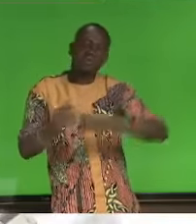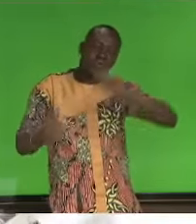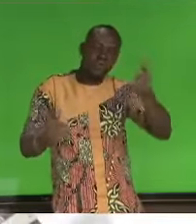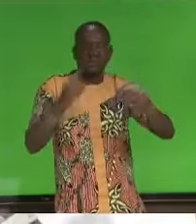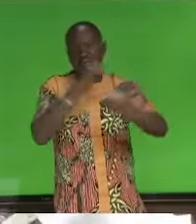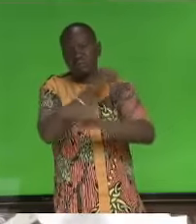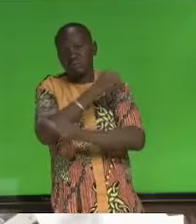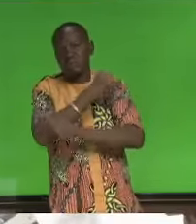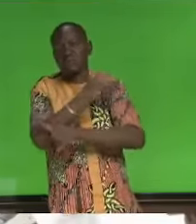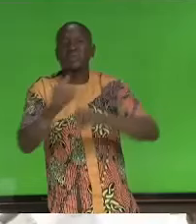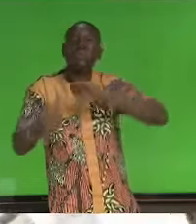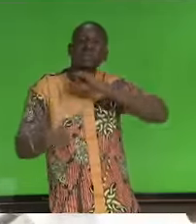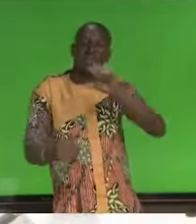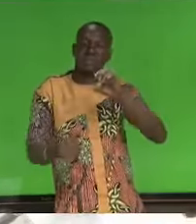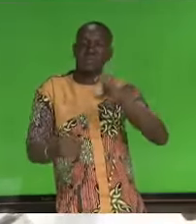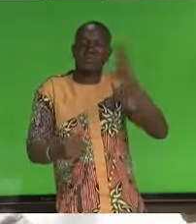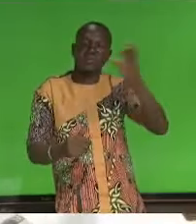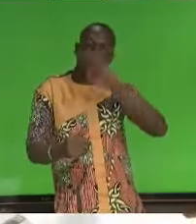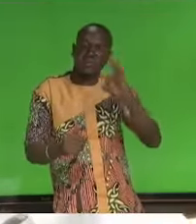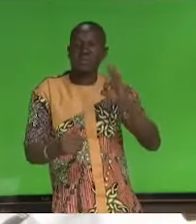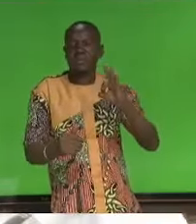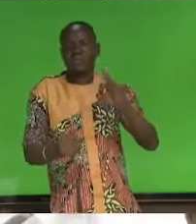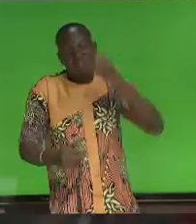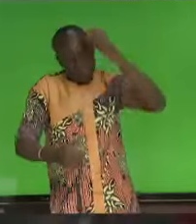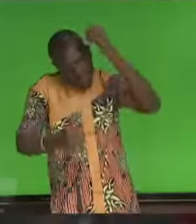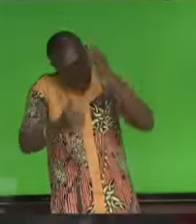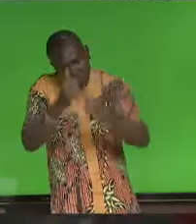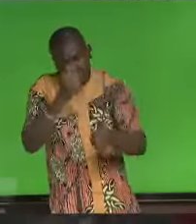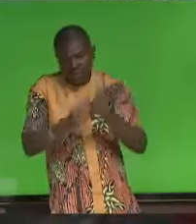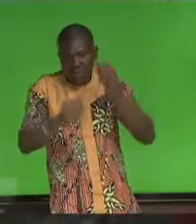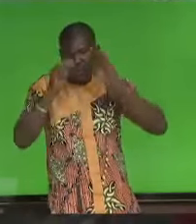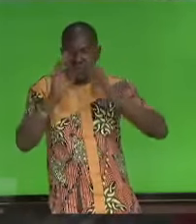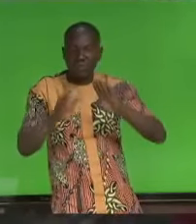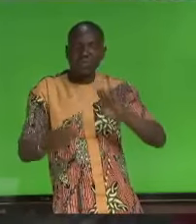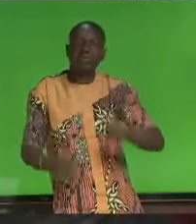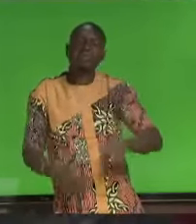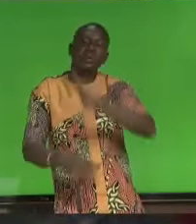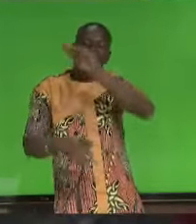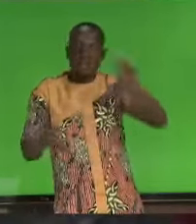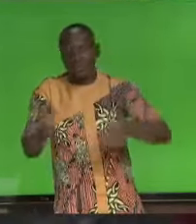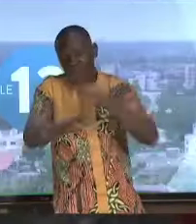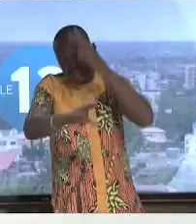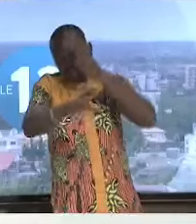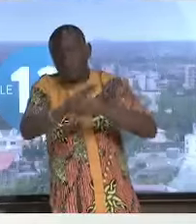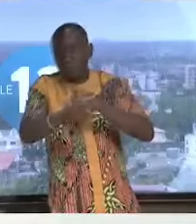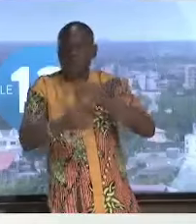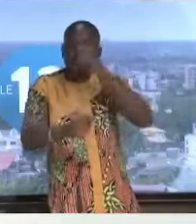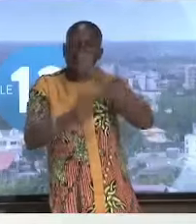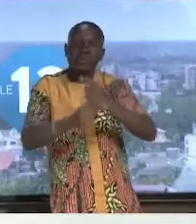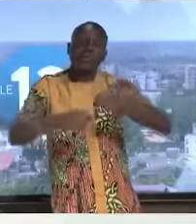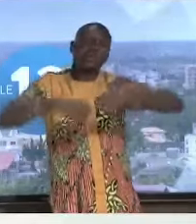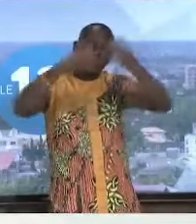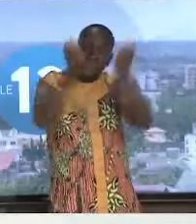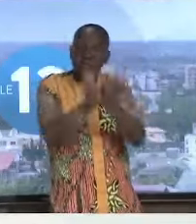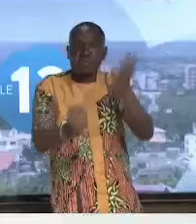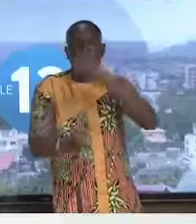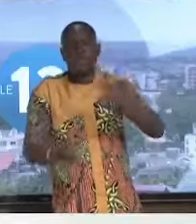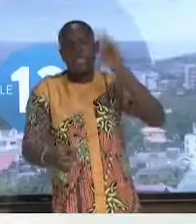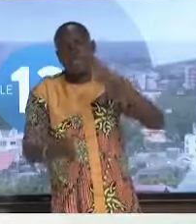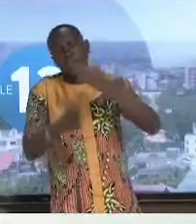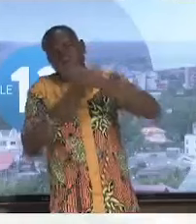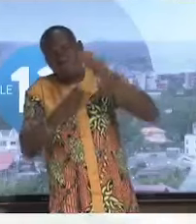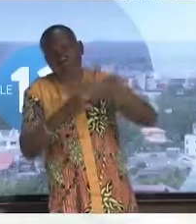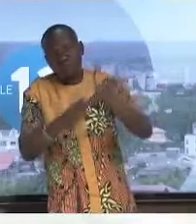de tout ça. C'est plutôt les problèmes qu'on nous laisse. Ces 48 heures de travaux sur l'état du secteur minier et de partage